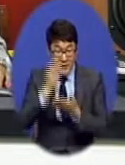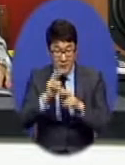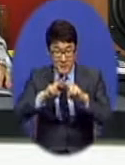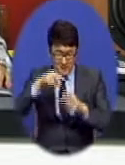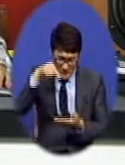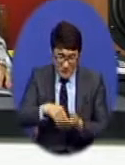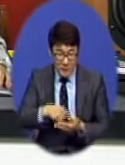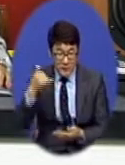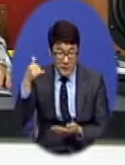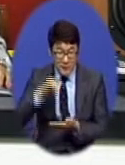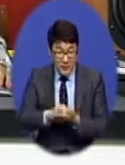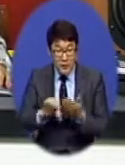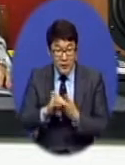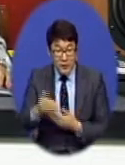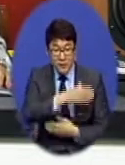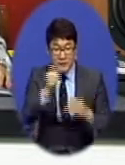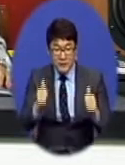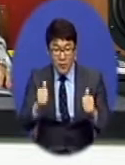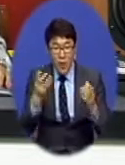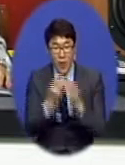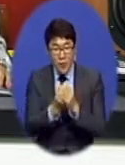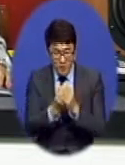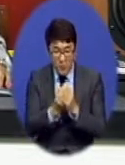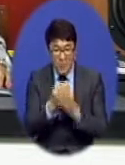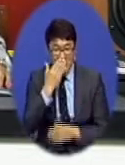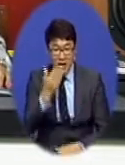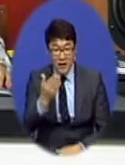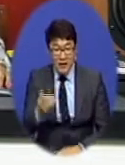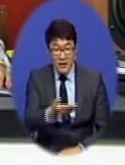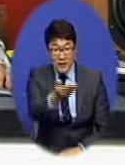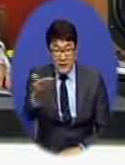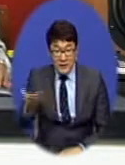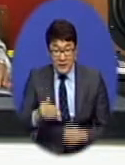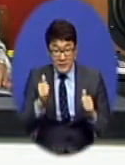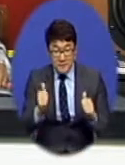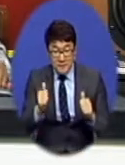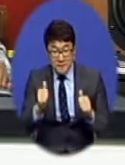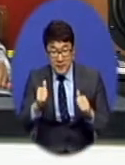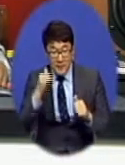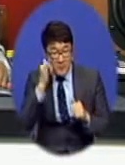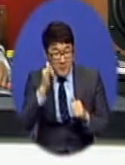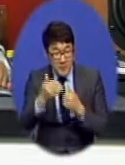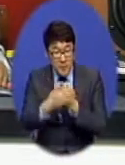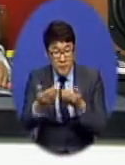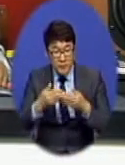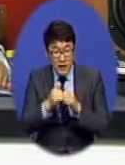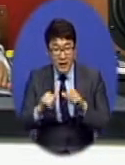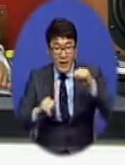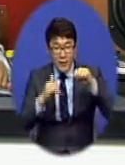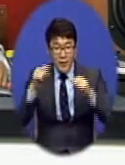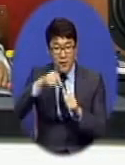전화를 끊으시면 시청자 심사가 완료됩니다. 자, 시청자 심사에 참여하신 분들 중에 저희가